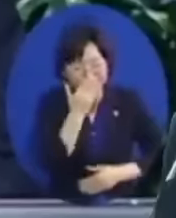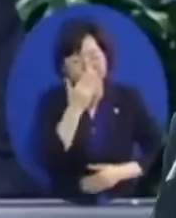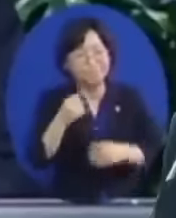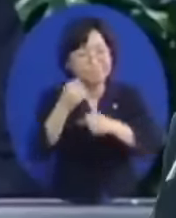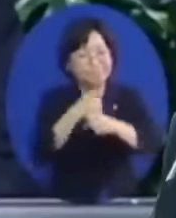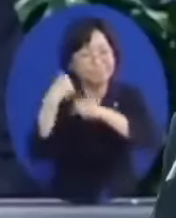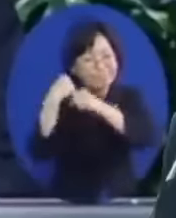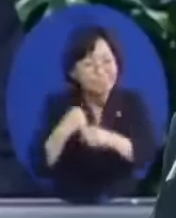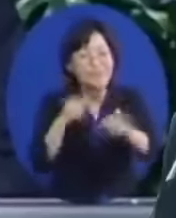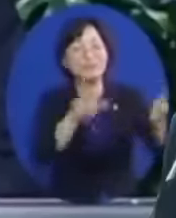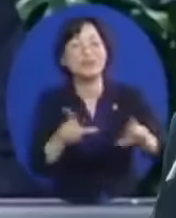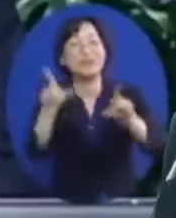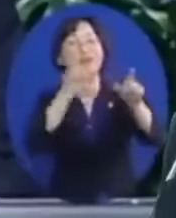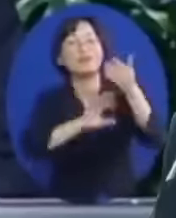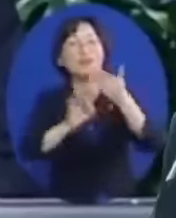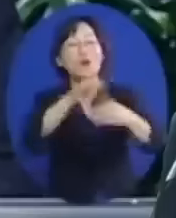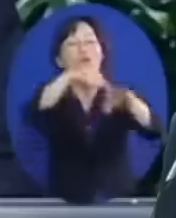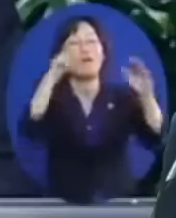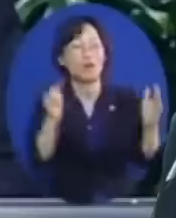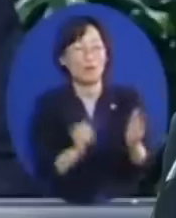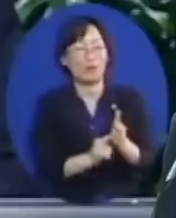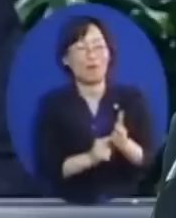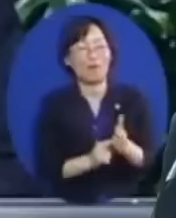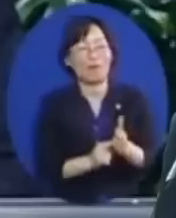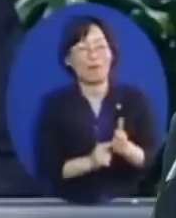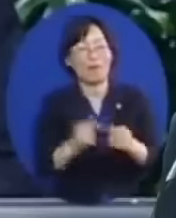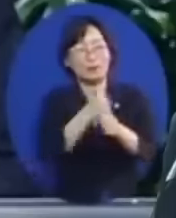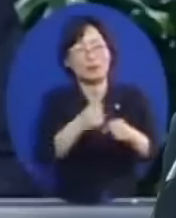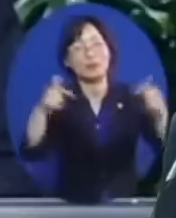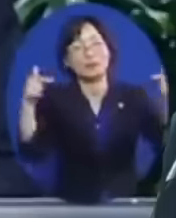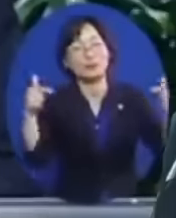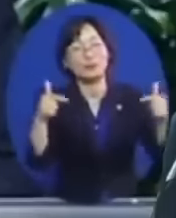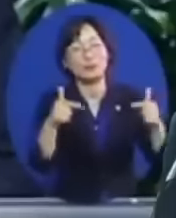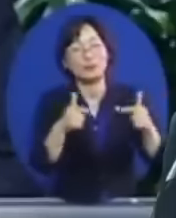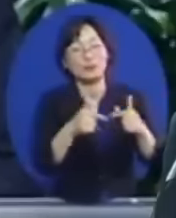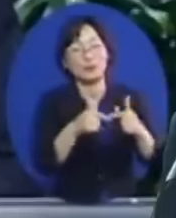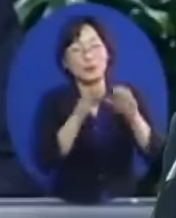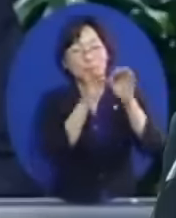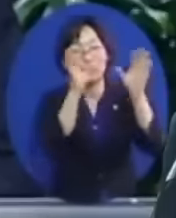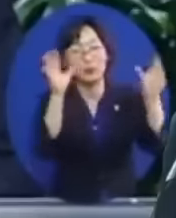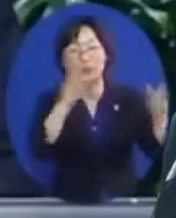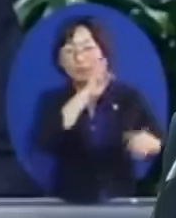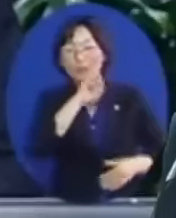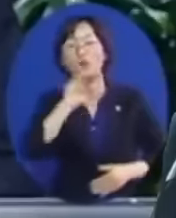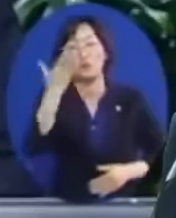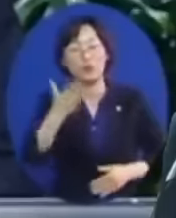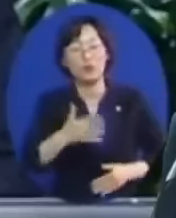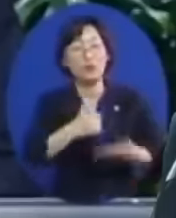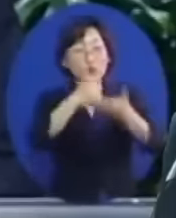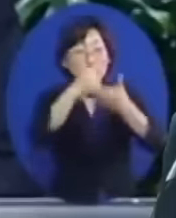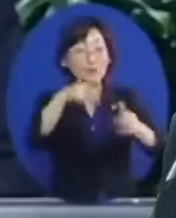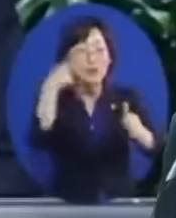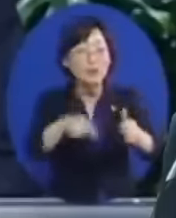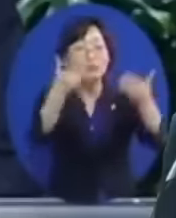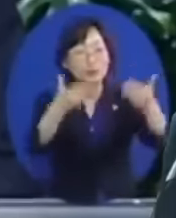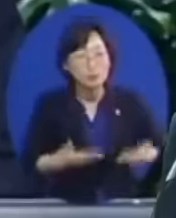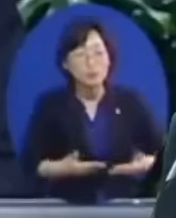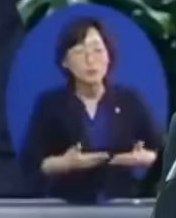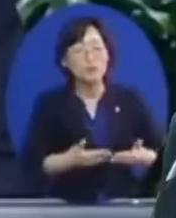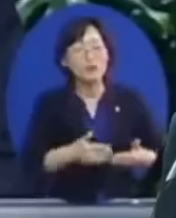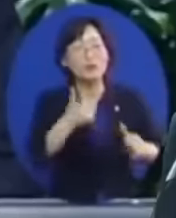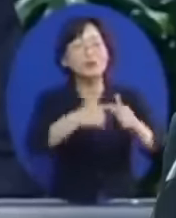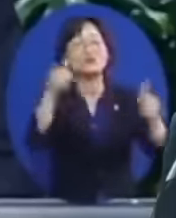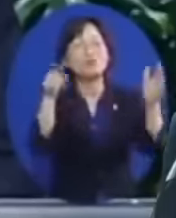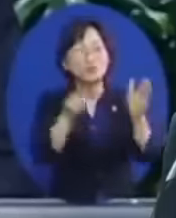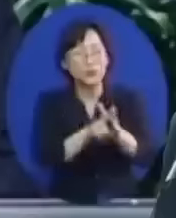멍에를 메고 살면은 마음의 짐이 점점 사라지고 평안하게 살 수 있다는 것입니다. 우리는 주님의 가르침을 받아서